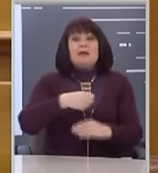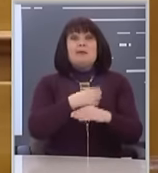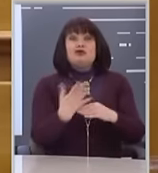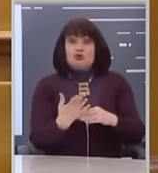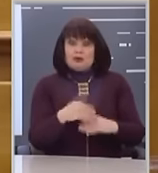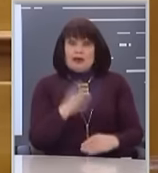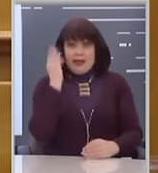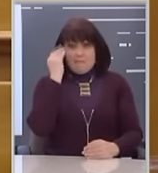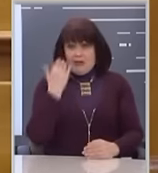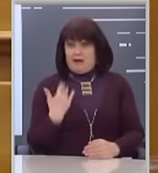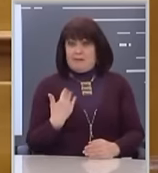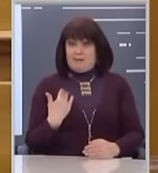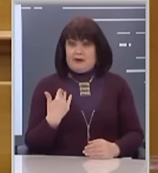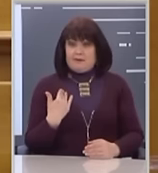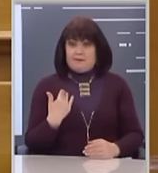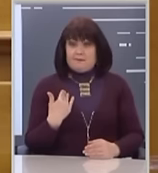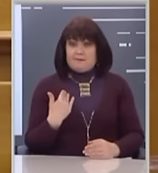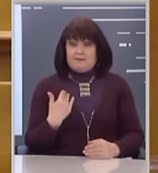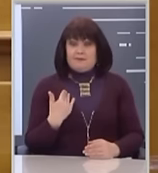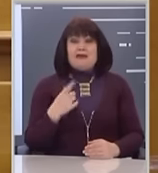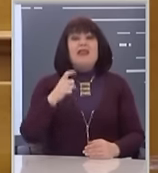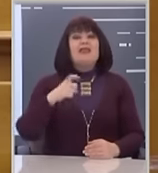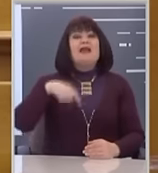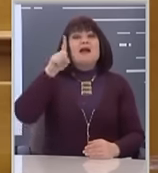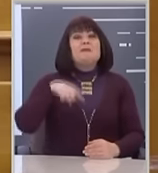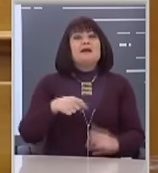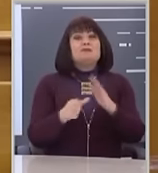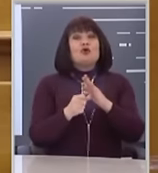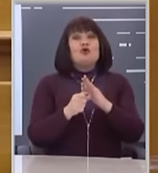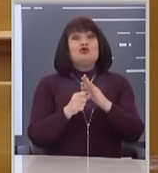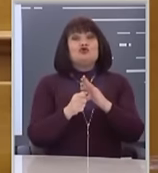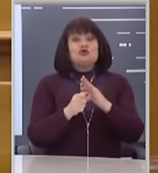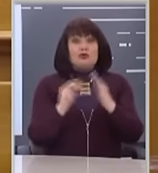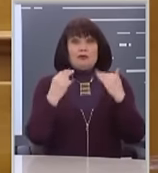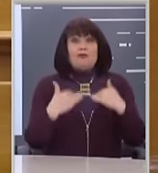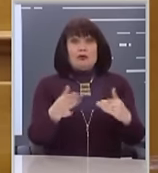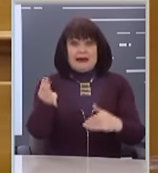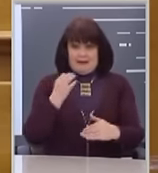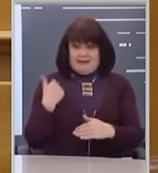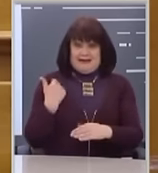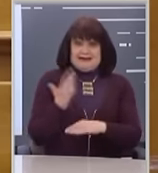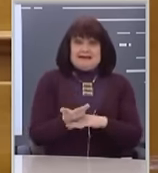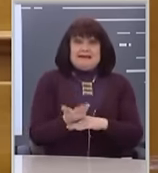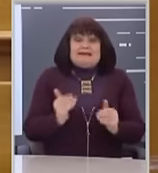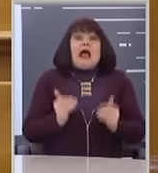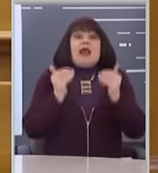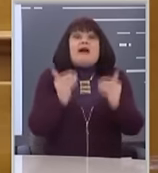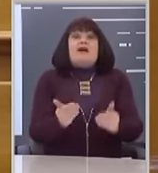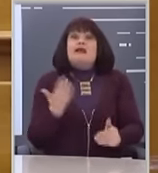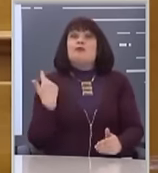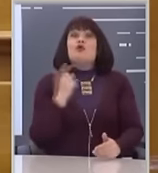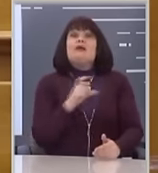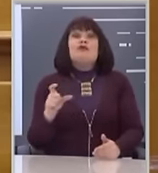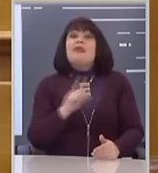πληροφορήθηκα πριν από 10 μέρες περίπου από τον πρόεδρο της Βουλής ότι ζήτησε να αναβληθεί η συνεδρία στην προηγούμενη